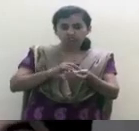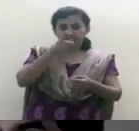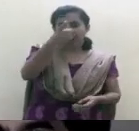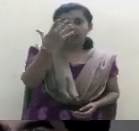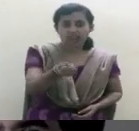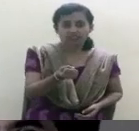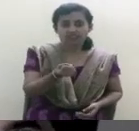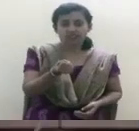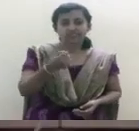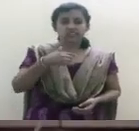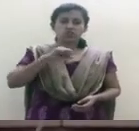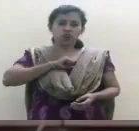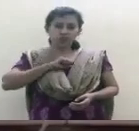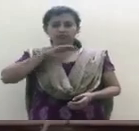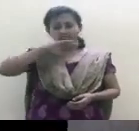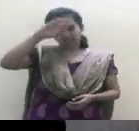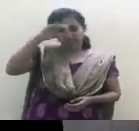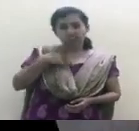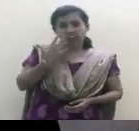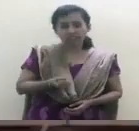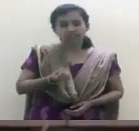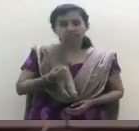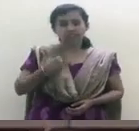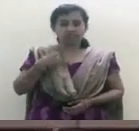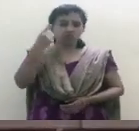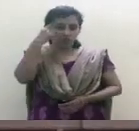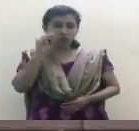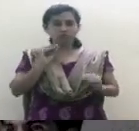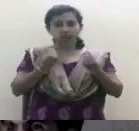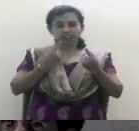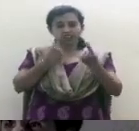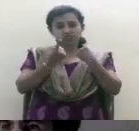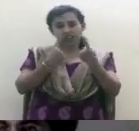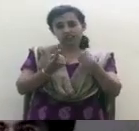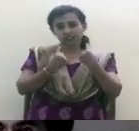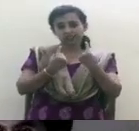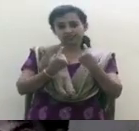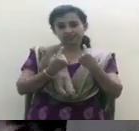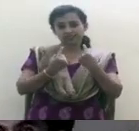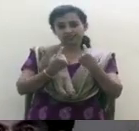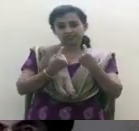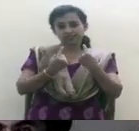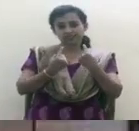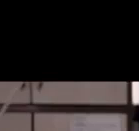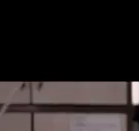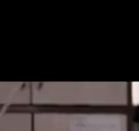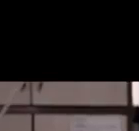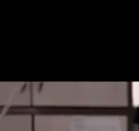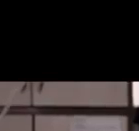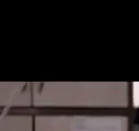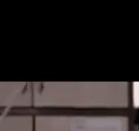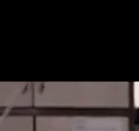वो डॉक्टर साब है भाई साब खांसी और बुखार था सोचा चेक करवालू